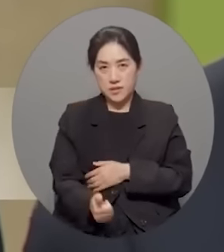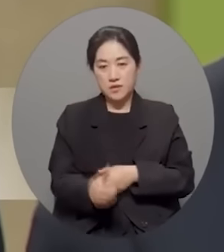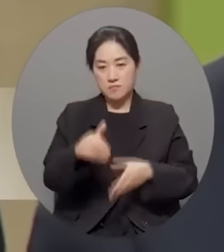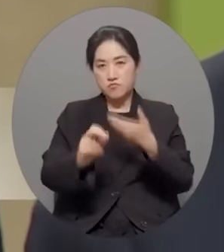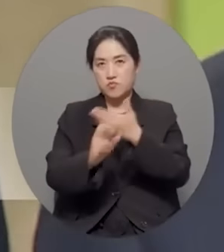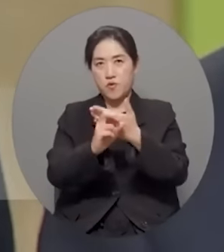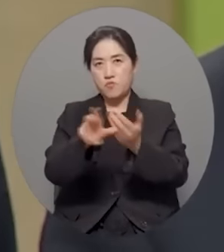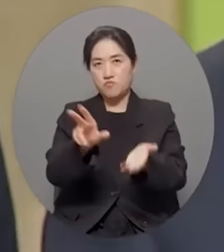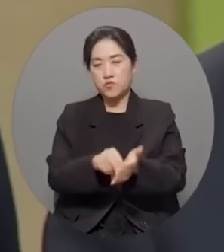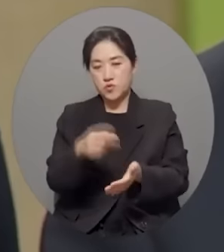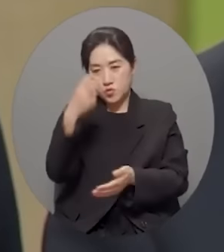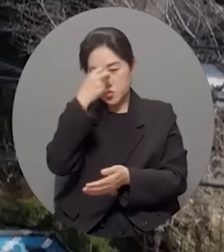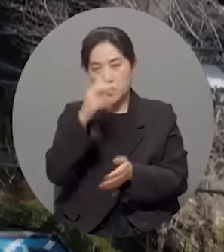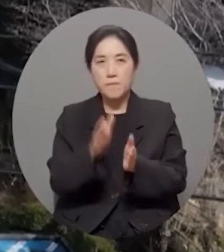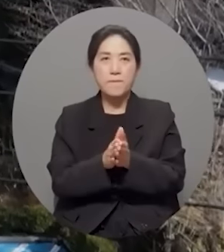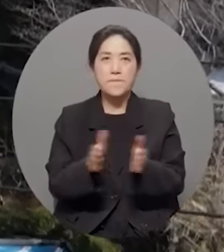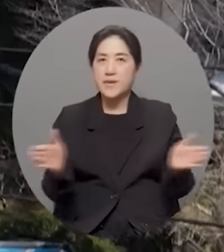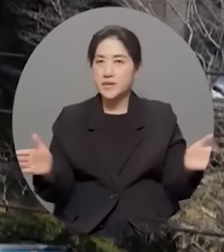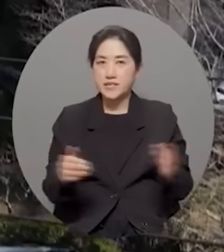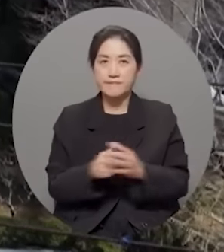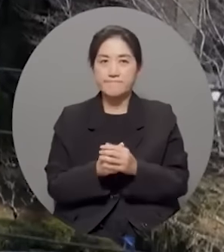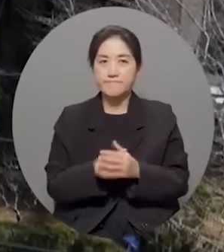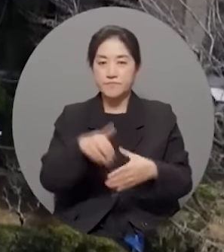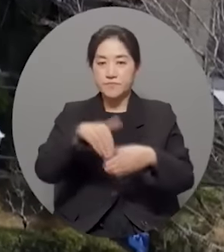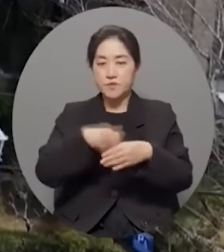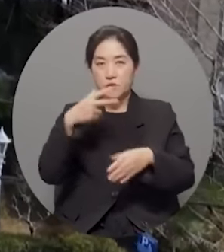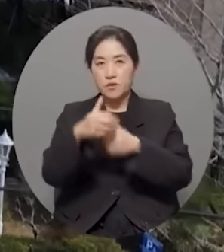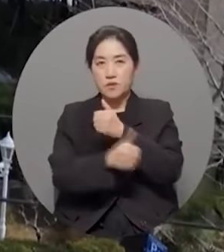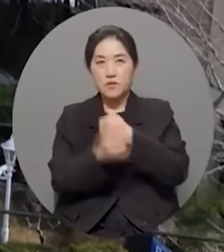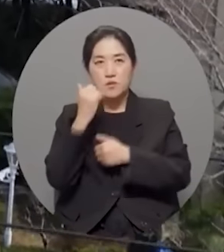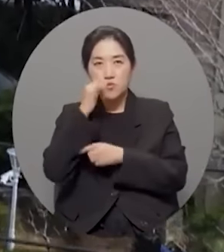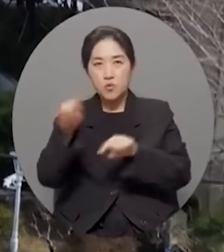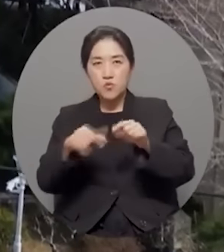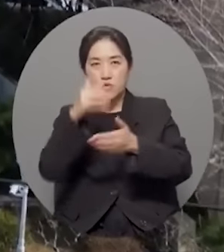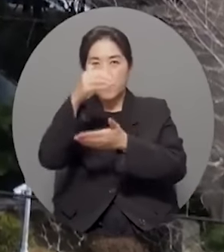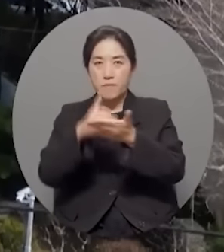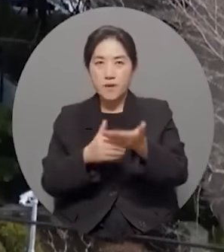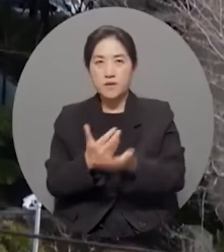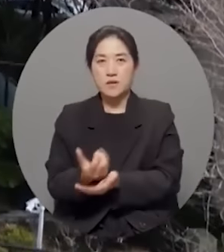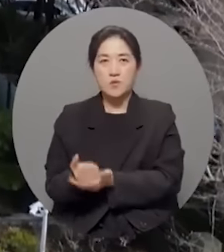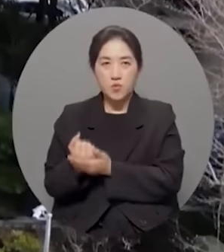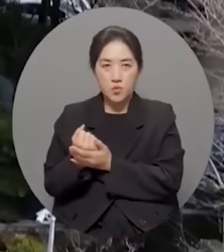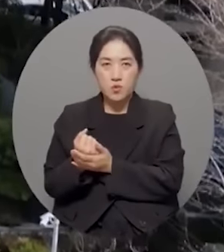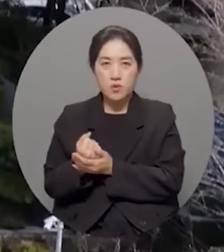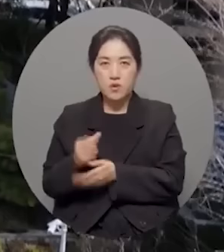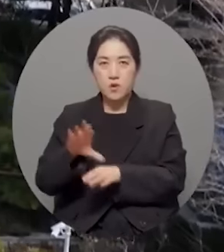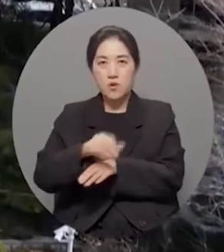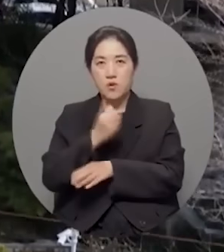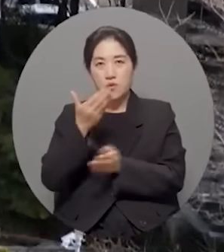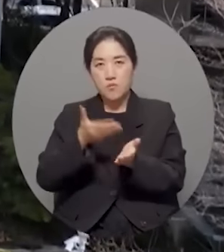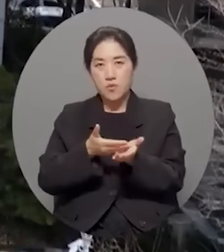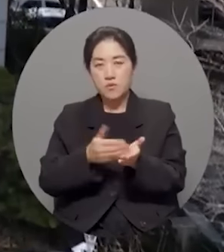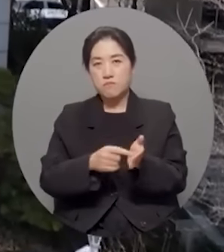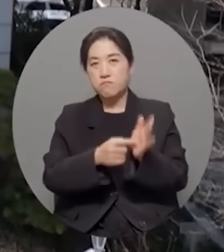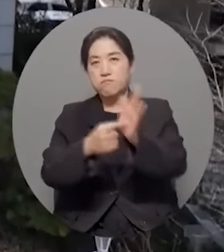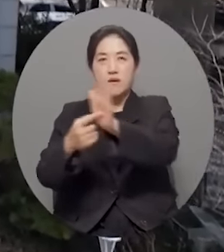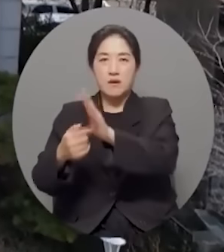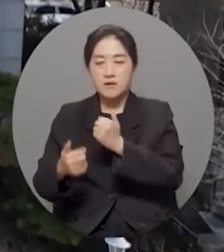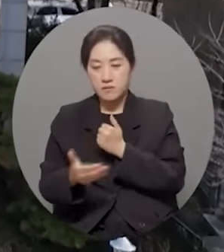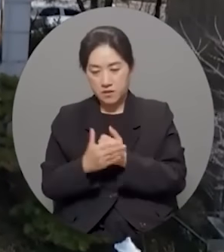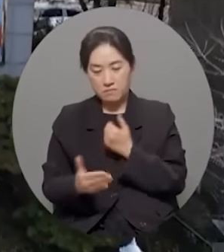대한 조사에 착수했습니다. 선관위는 통화 녹음 파일 등의 자료를 확보했고 언론 보도로 이미 공론화된